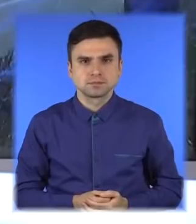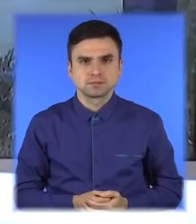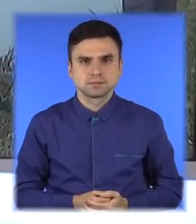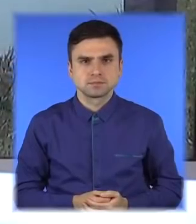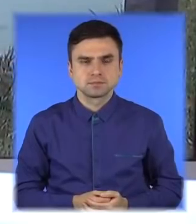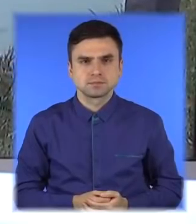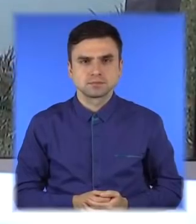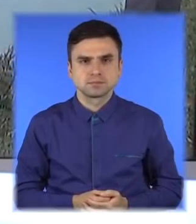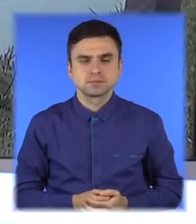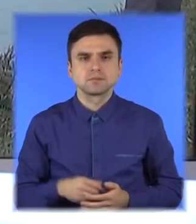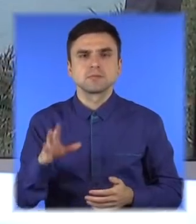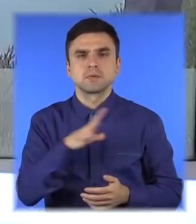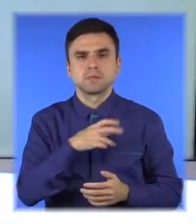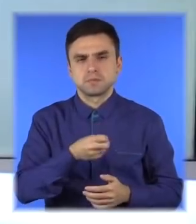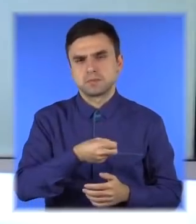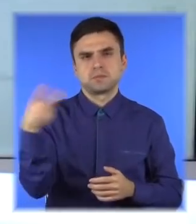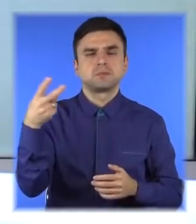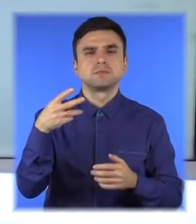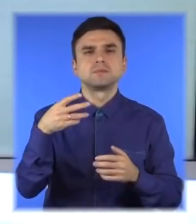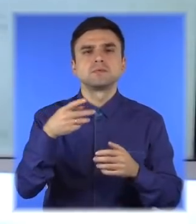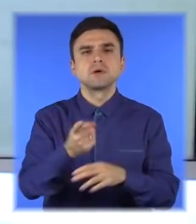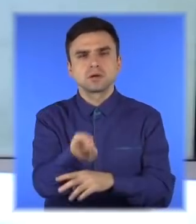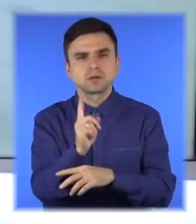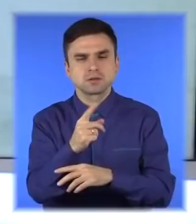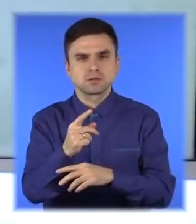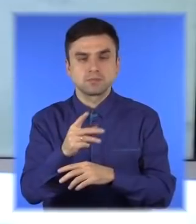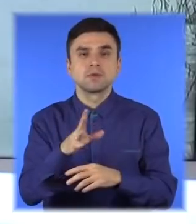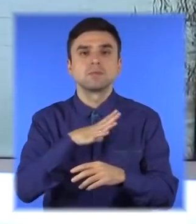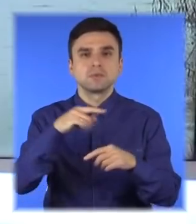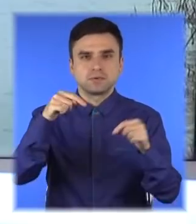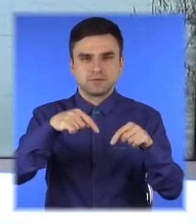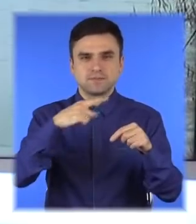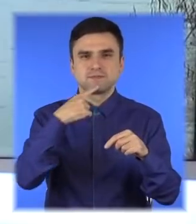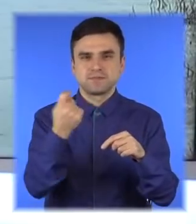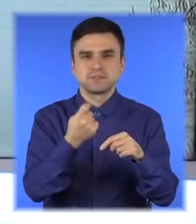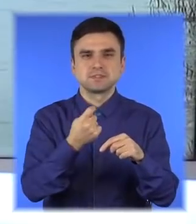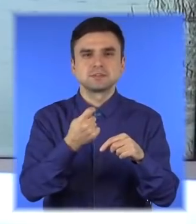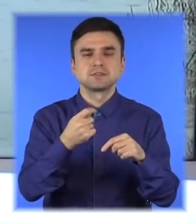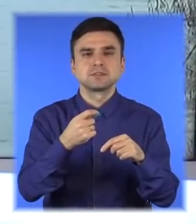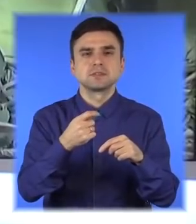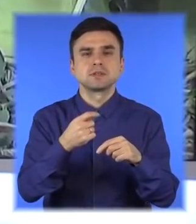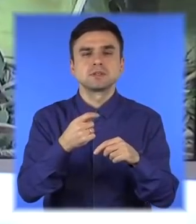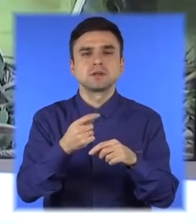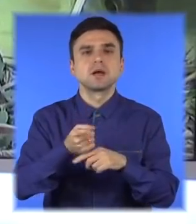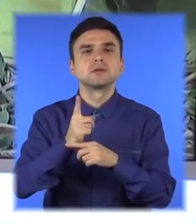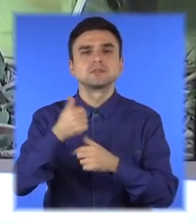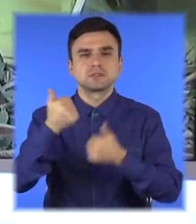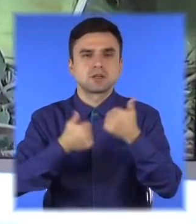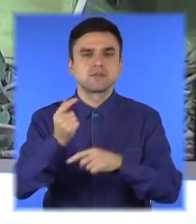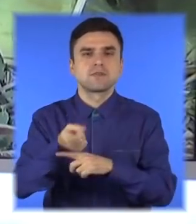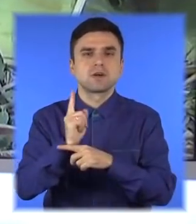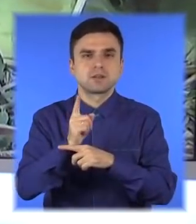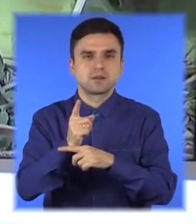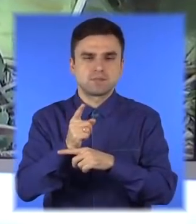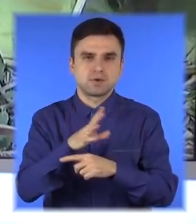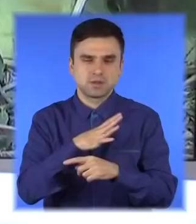Похизувались майстерністю володіння спінінгом. Цієї неділі міська федерація риболовного спорту провела чемпіонат з ловлі хижої риби